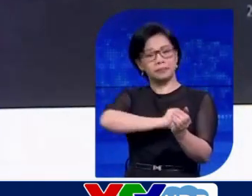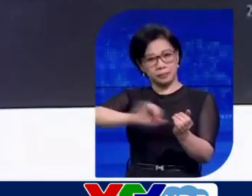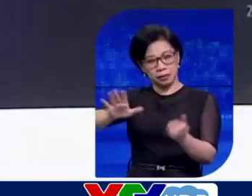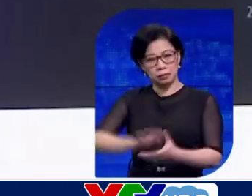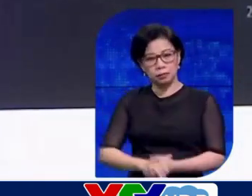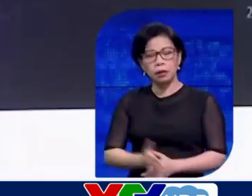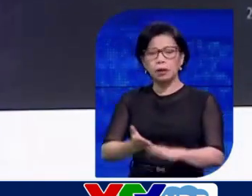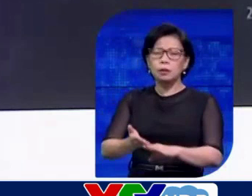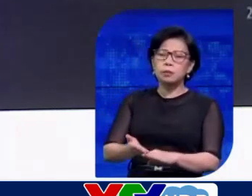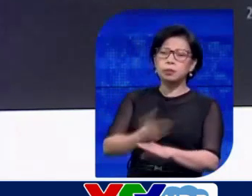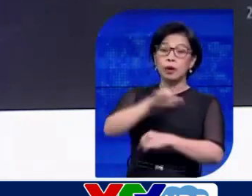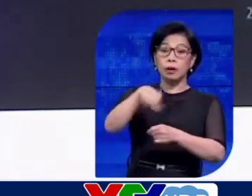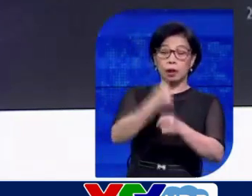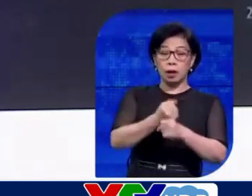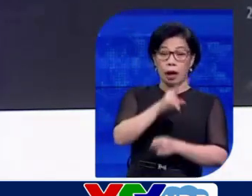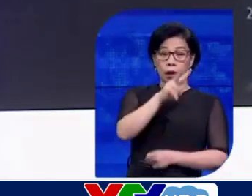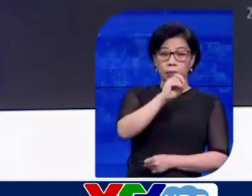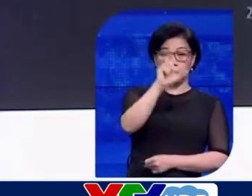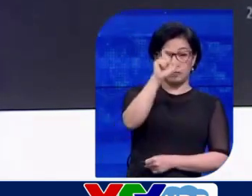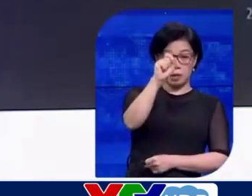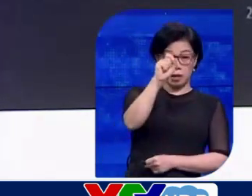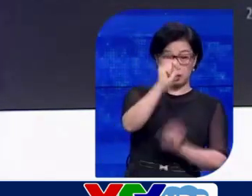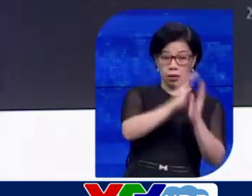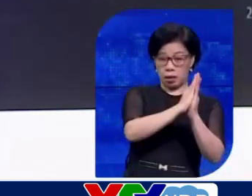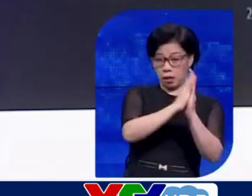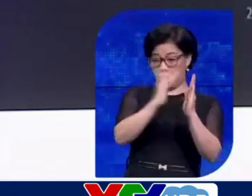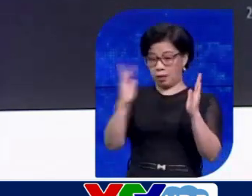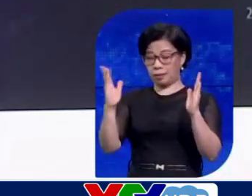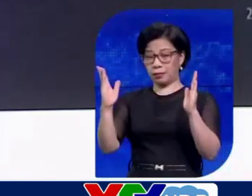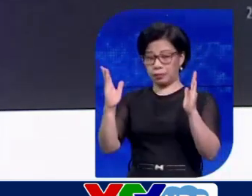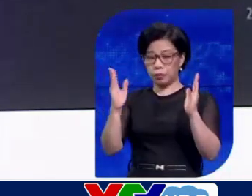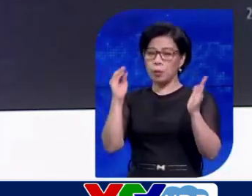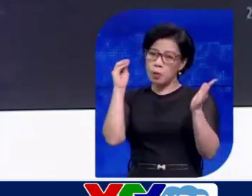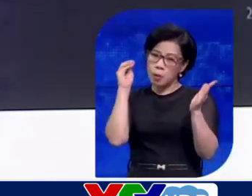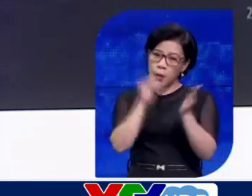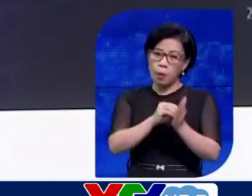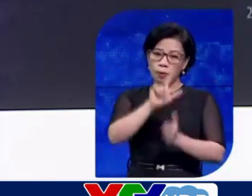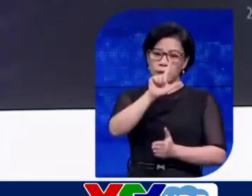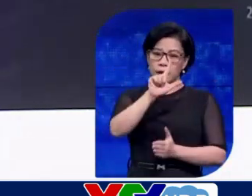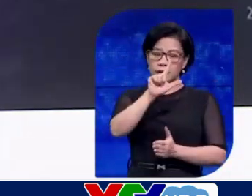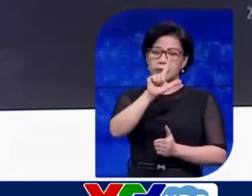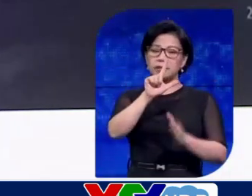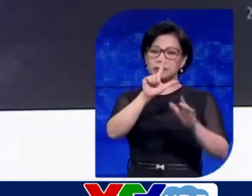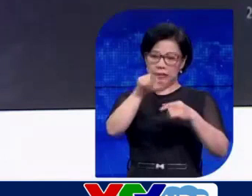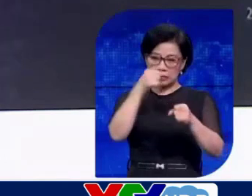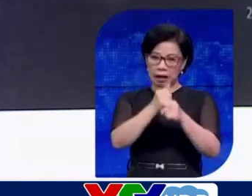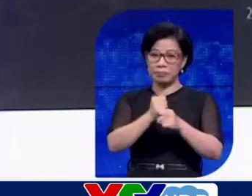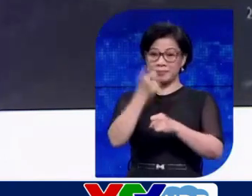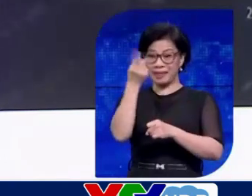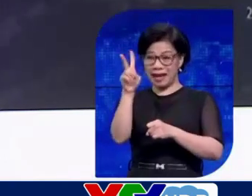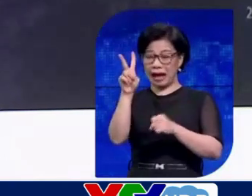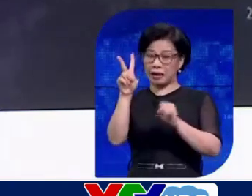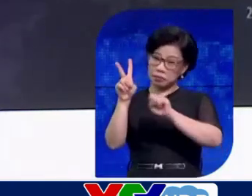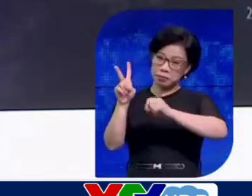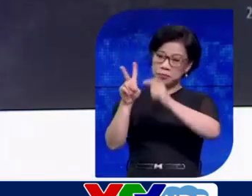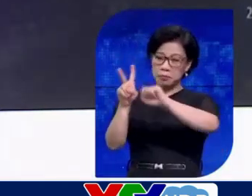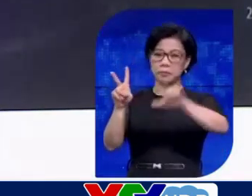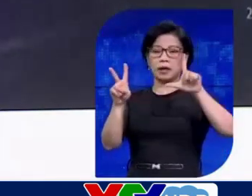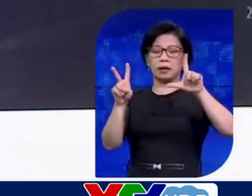năm 2010 đến nay có tới 7 trên 12 năm tương tự như năm nay. Trong khi từ